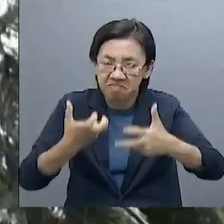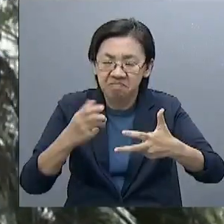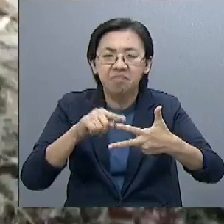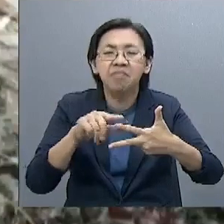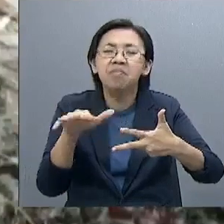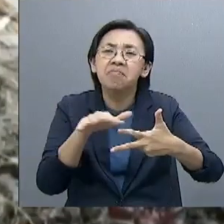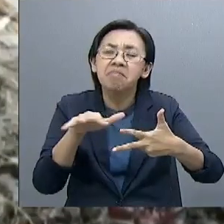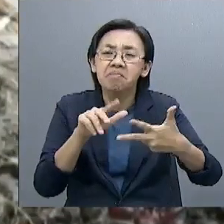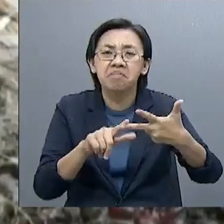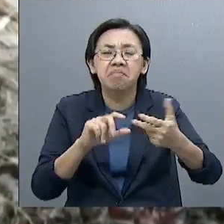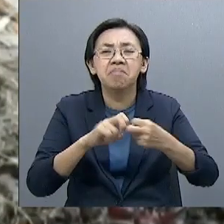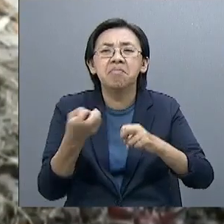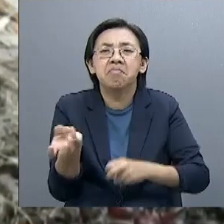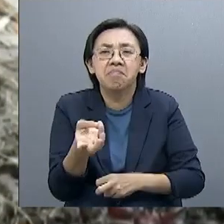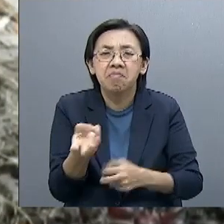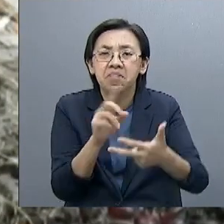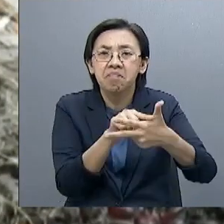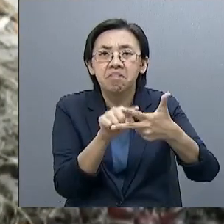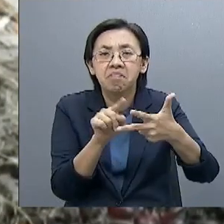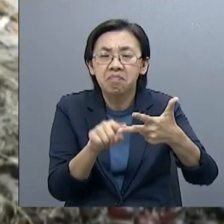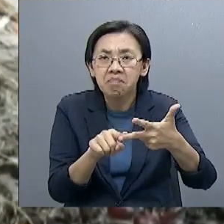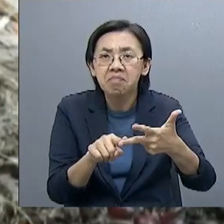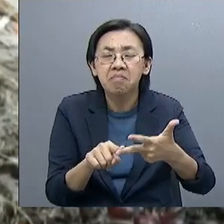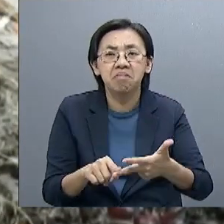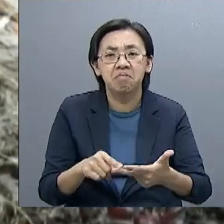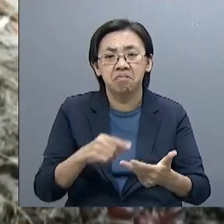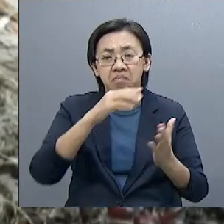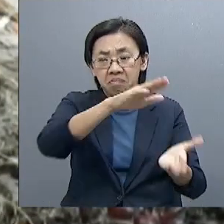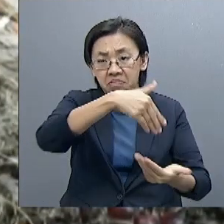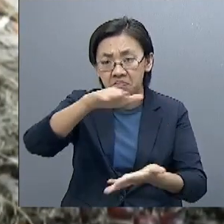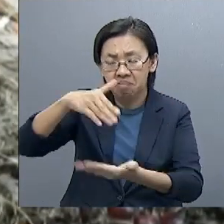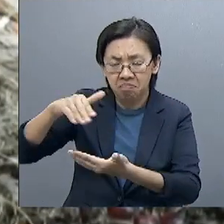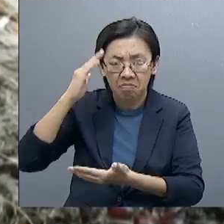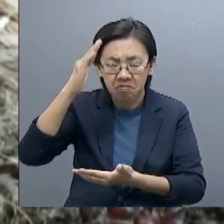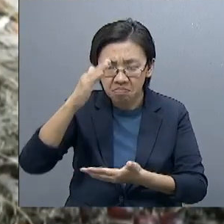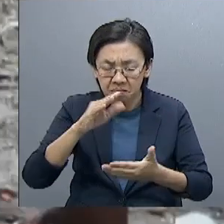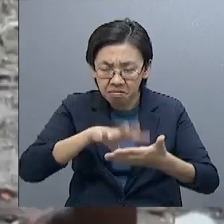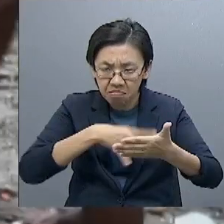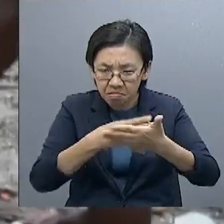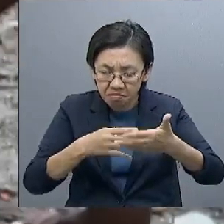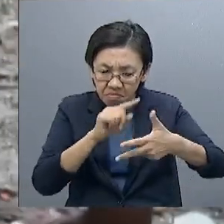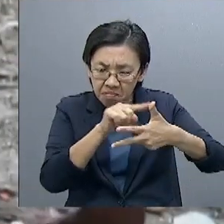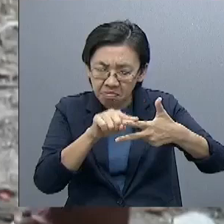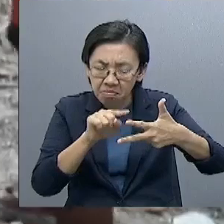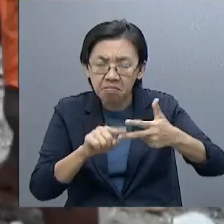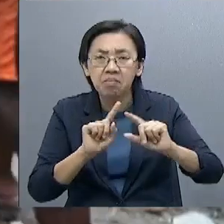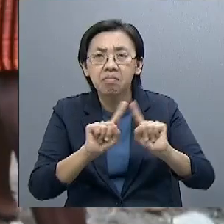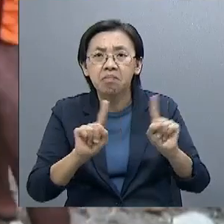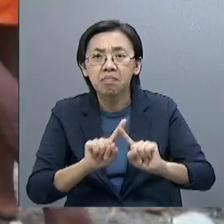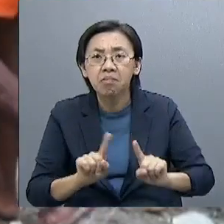ต่ำซึ่งจะส่งผลในการปฏิบัติต่อผู้นำเข้าในช่วงต่อไปซึ่ง